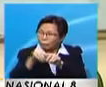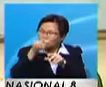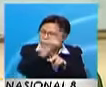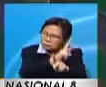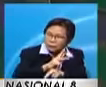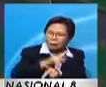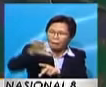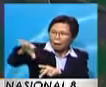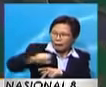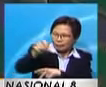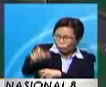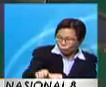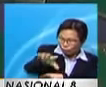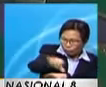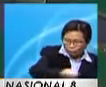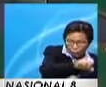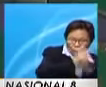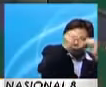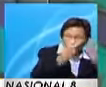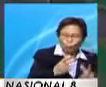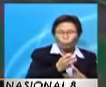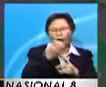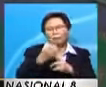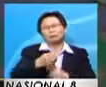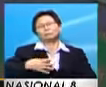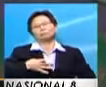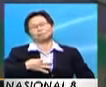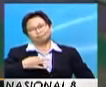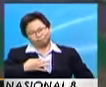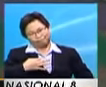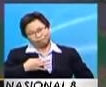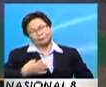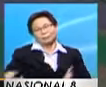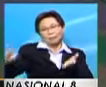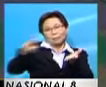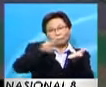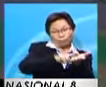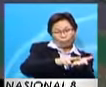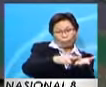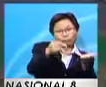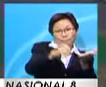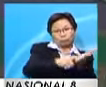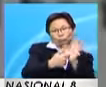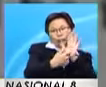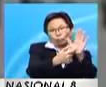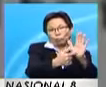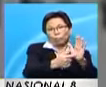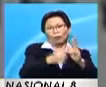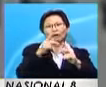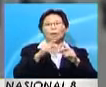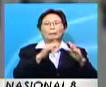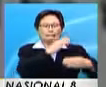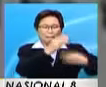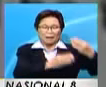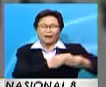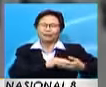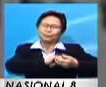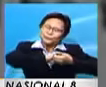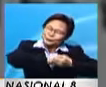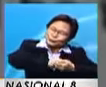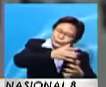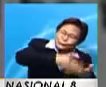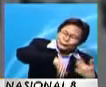berhati-hati ketika mengambil individu sebagai guru atau sukarelawan laporan yang disiarkan juga menyatakan perwatakan pesalah yang mesra